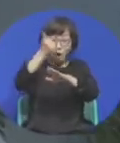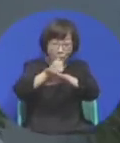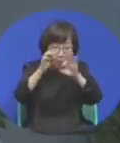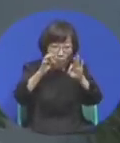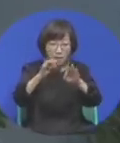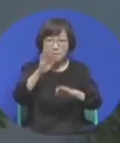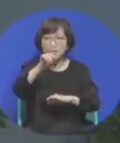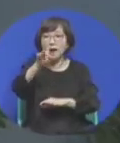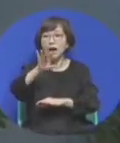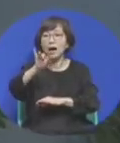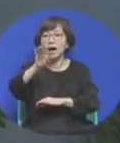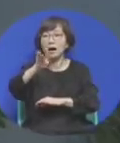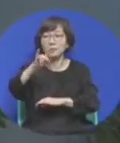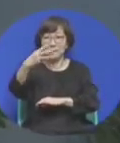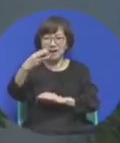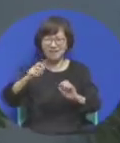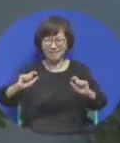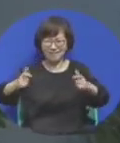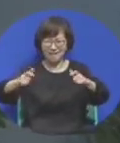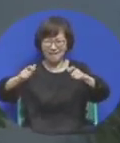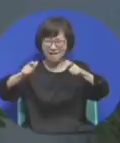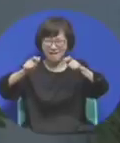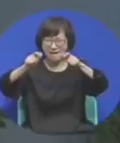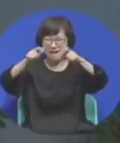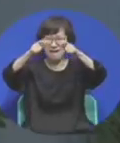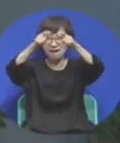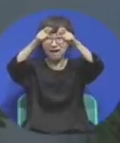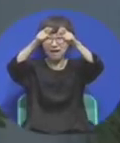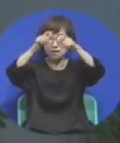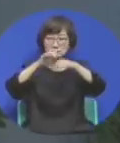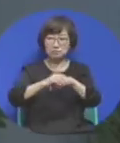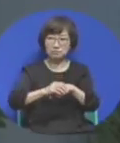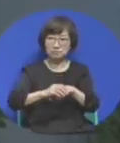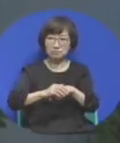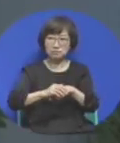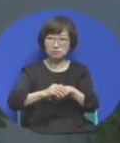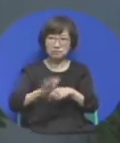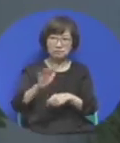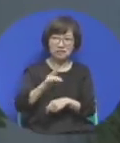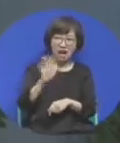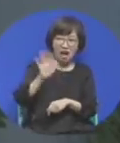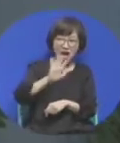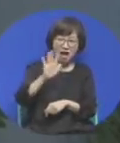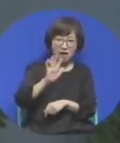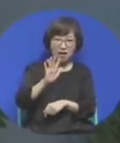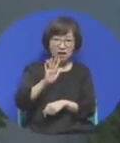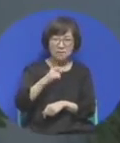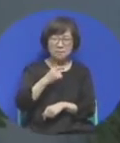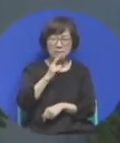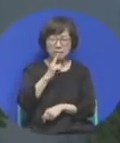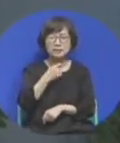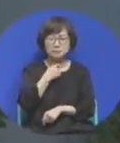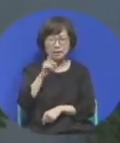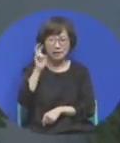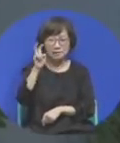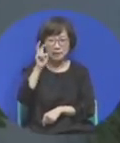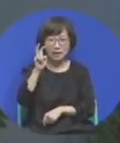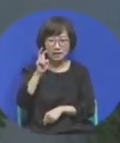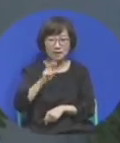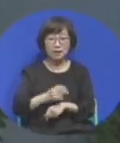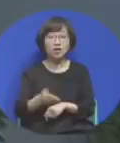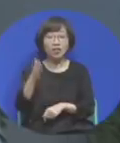Babel. 인정하기 어려울 겁니다. I'm sure that it's very difficult for you to acknowledge this. 그러나 사실입니다. But it's